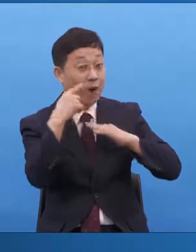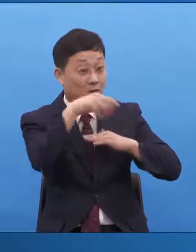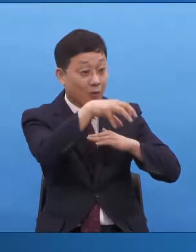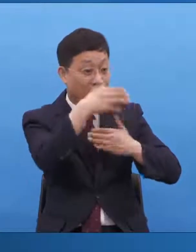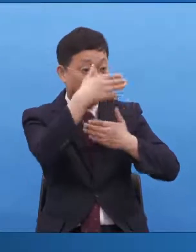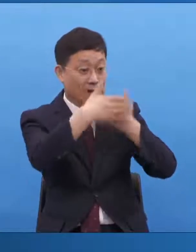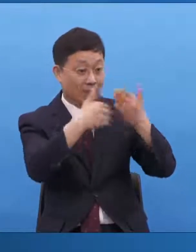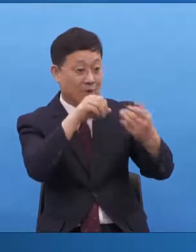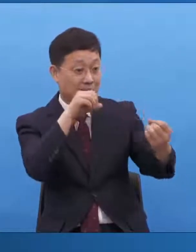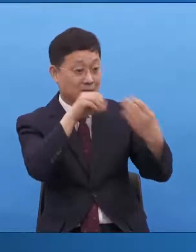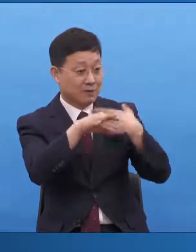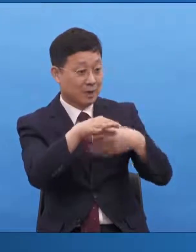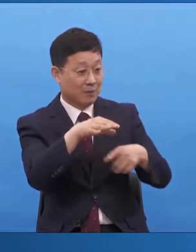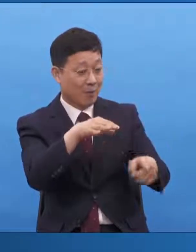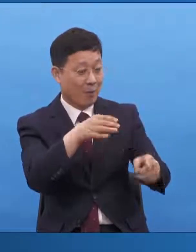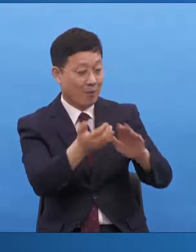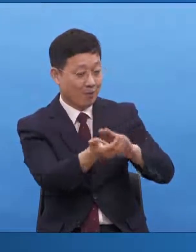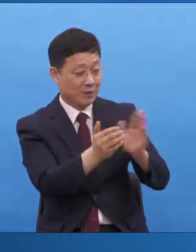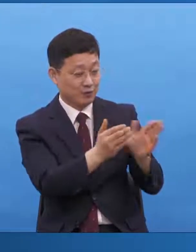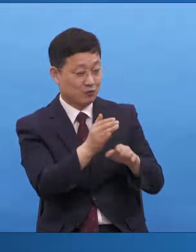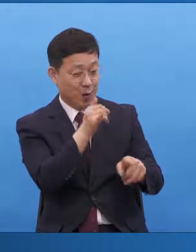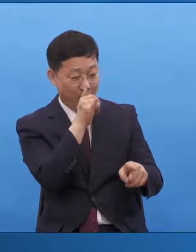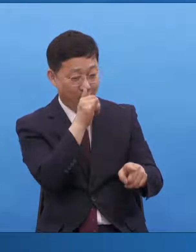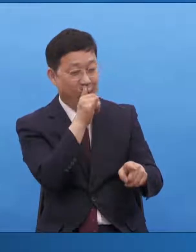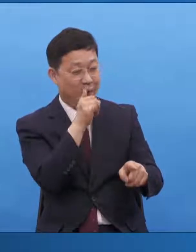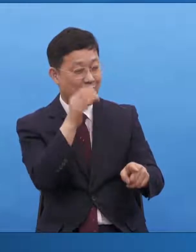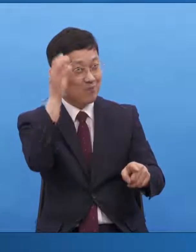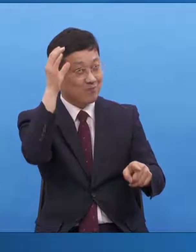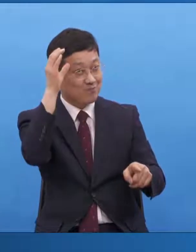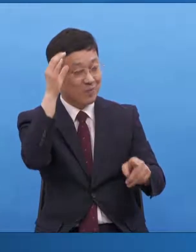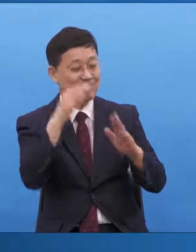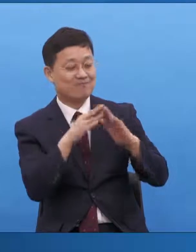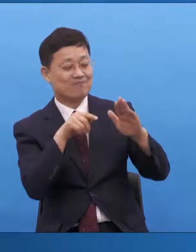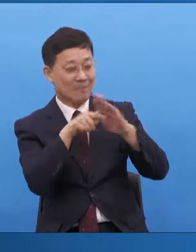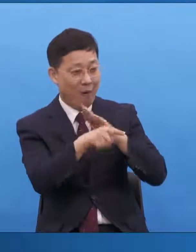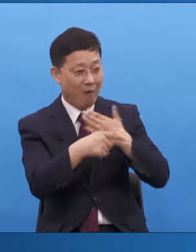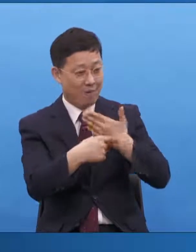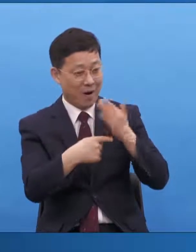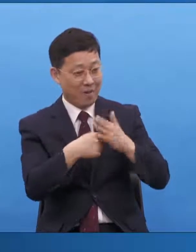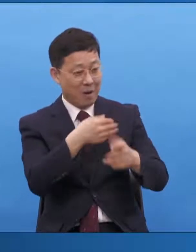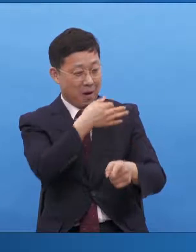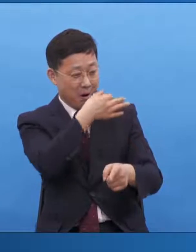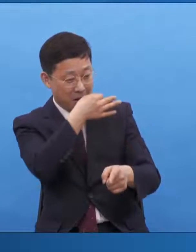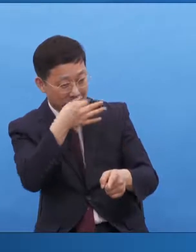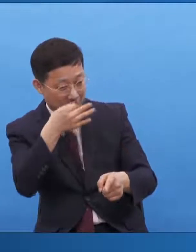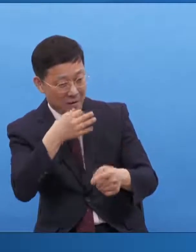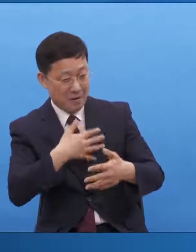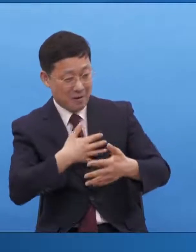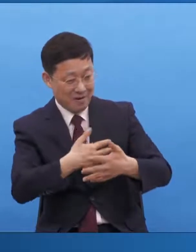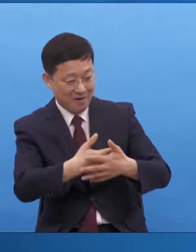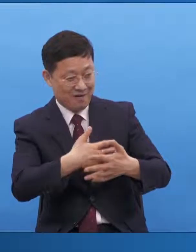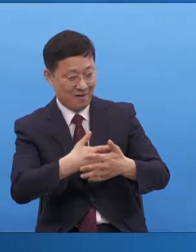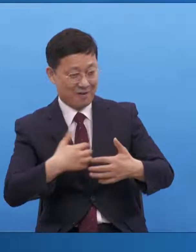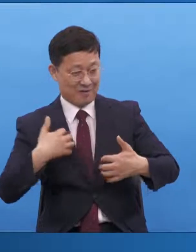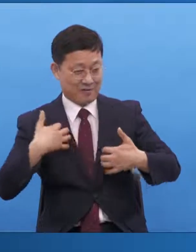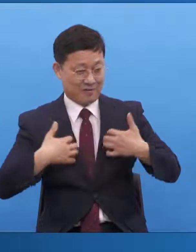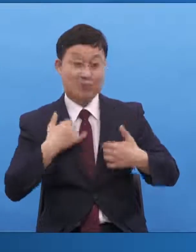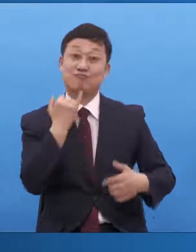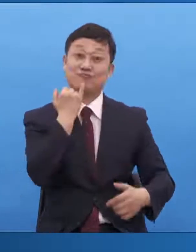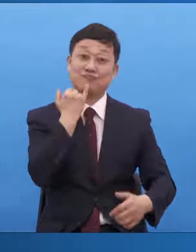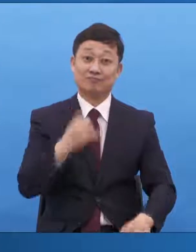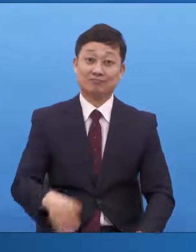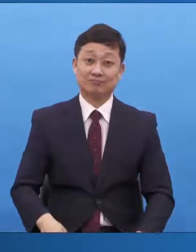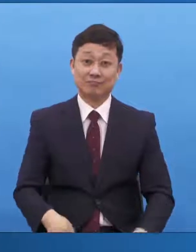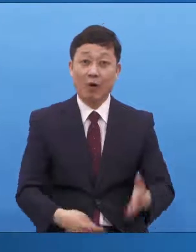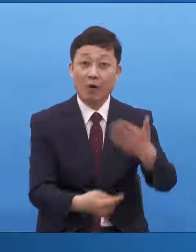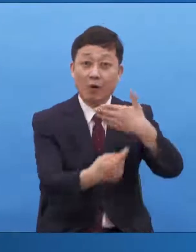Because answers will come. 하나님이 어떻게 역사하는지 모르니까. You don't know how God's going to answer. 문제 와도 괜찮으니까. And even though problems come, it's okay. 내가 또 좀 실패하는 것에도